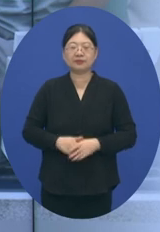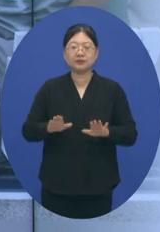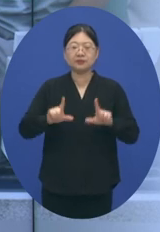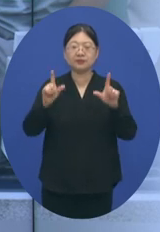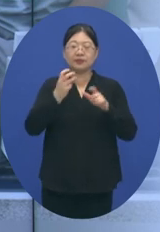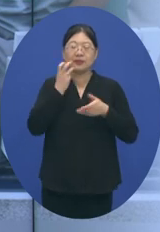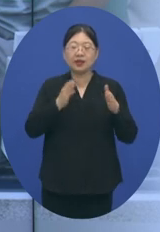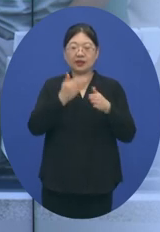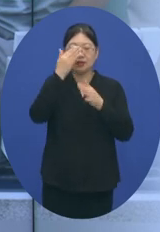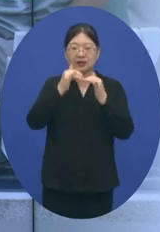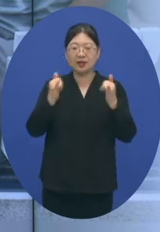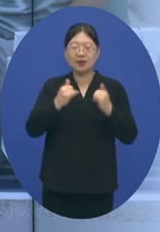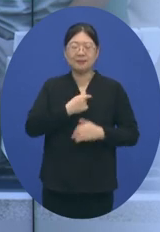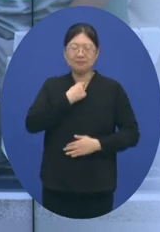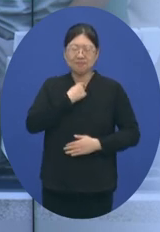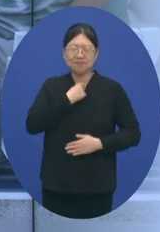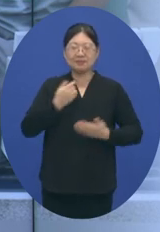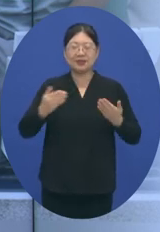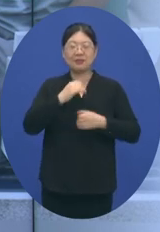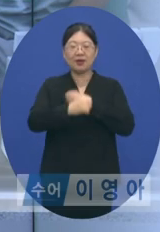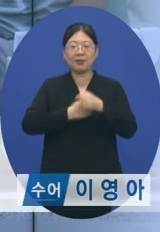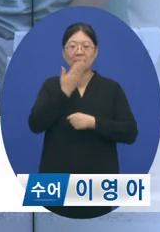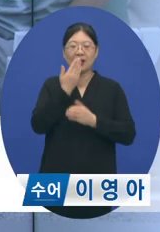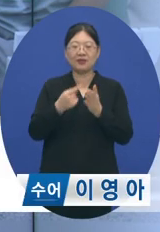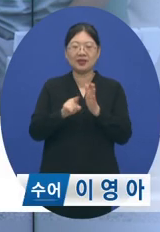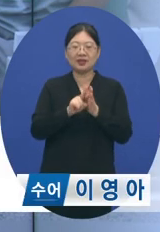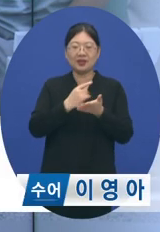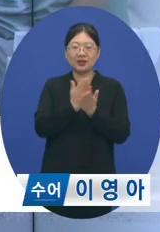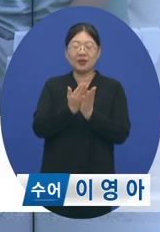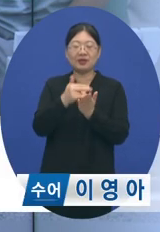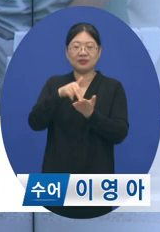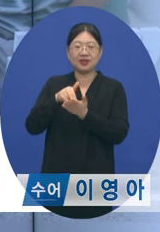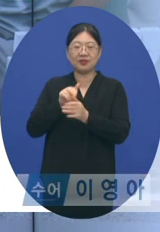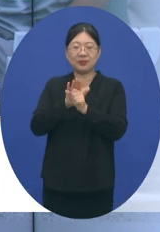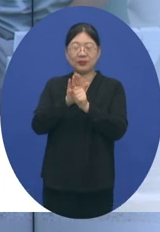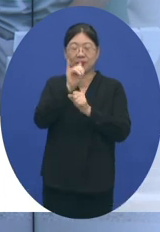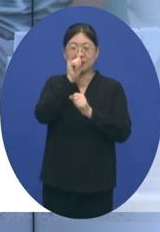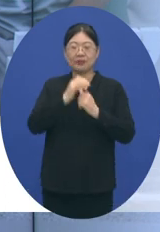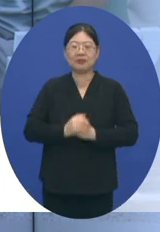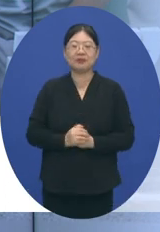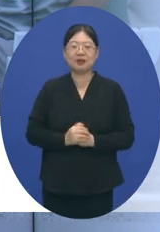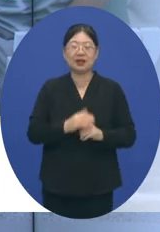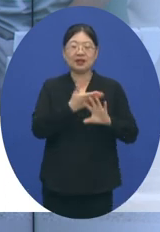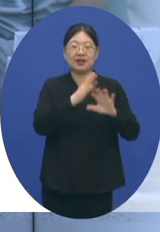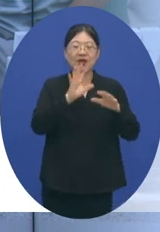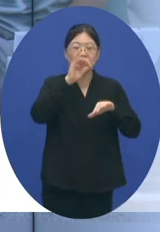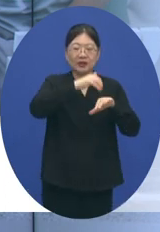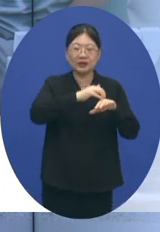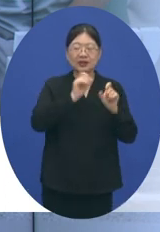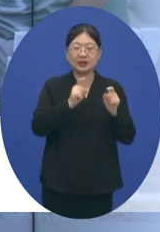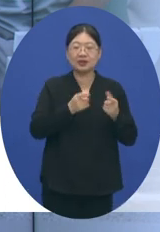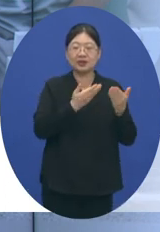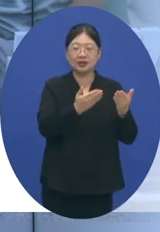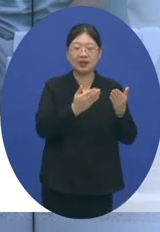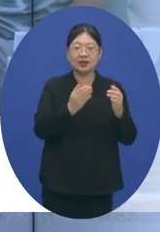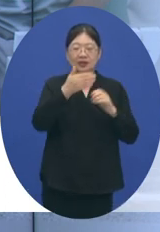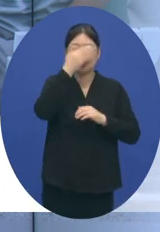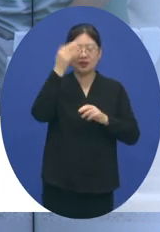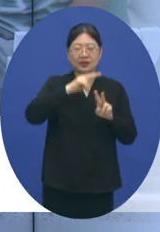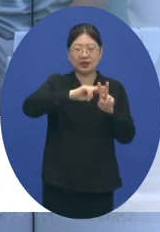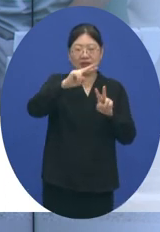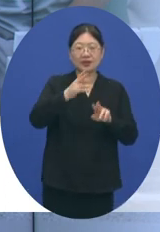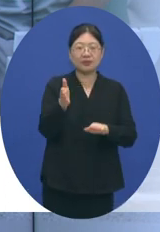올해 경기도는 청년들이 하고 싶은 일을 마음껏 펼칠 수 있도록 다방면으로 도왔습니다. 해외 연수 기회를 제공하는 청년